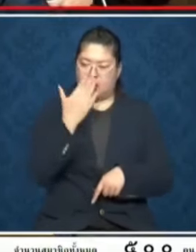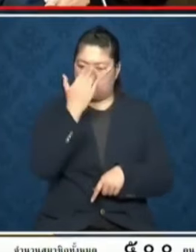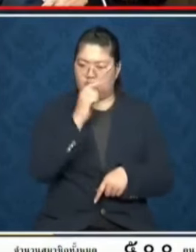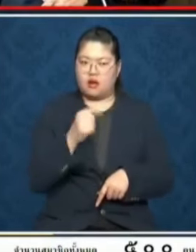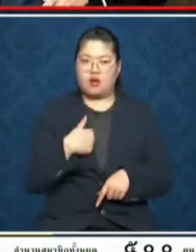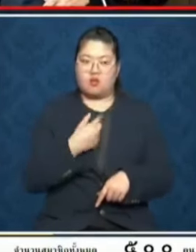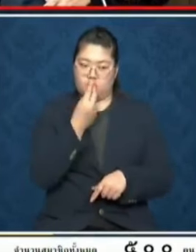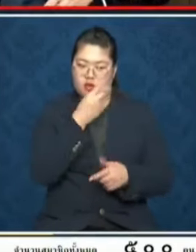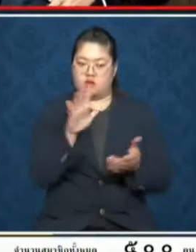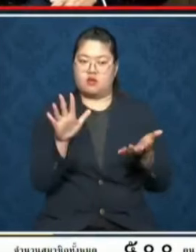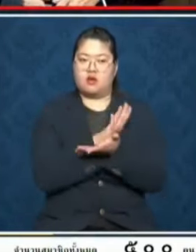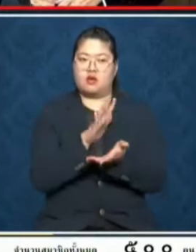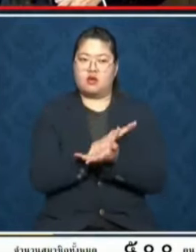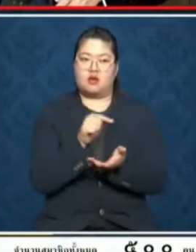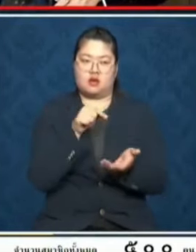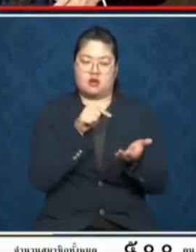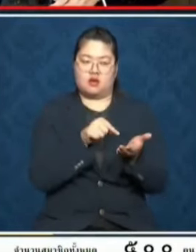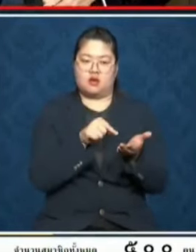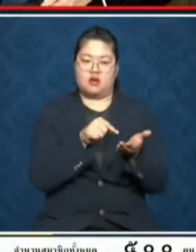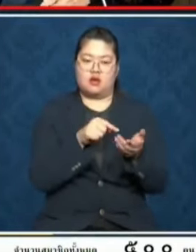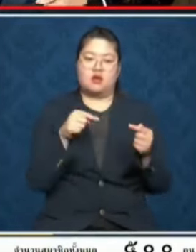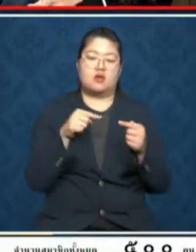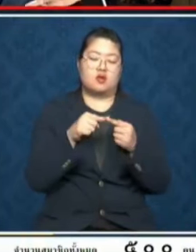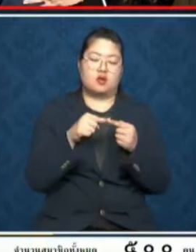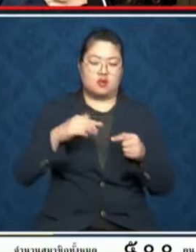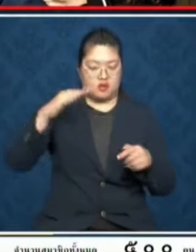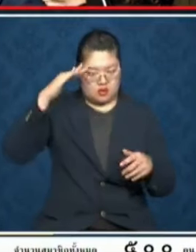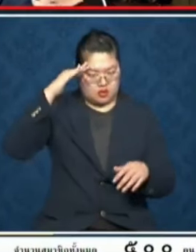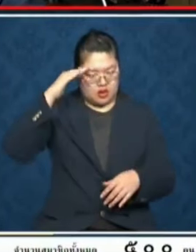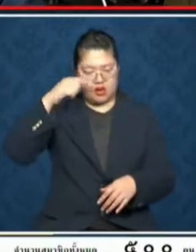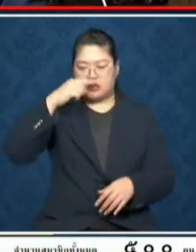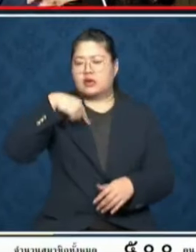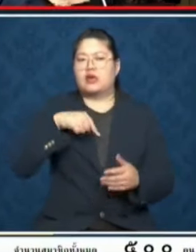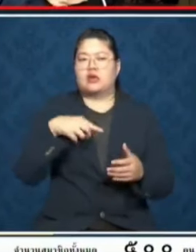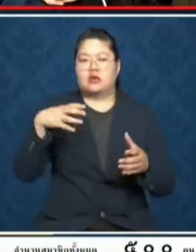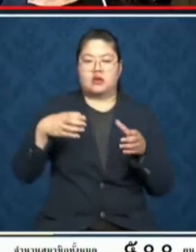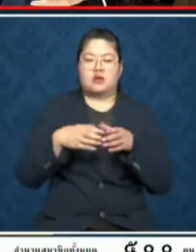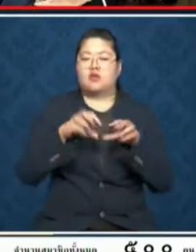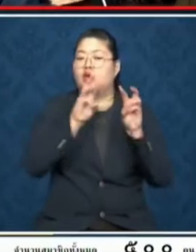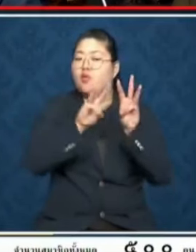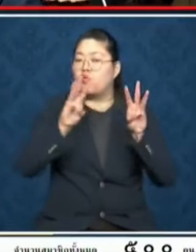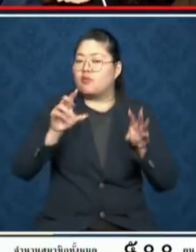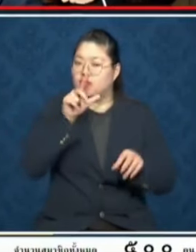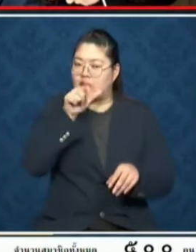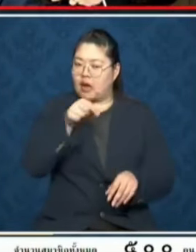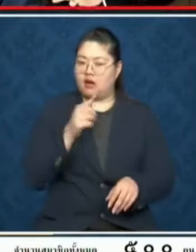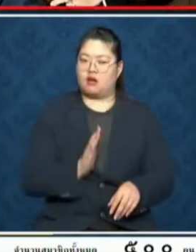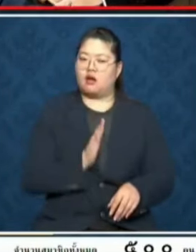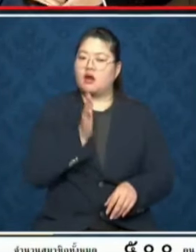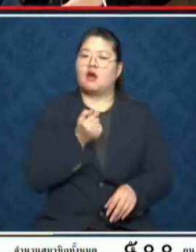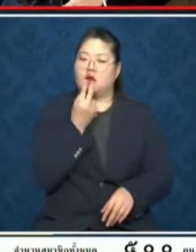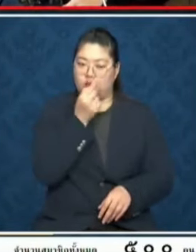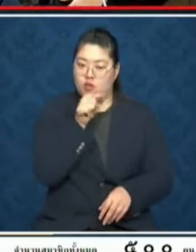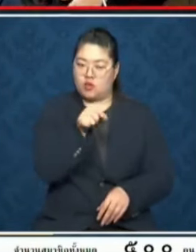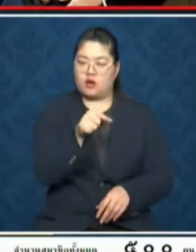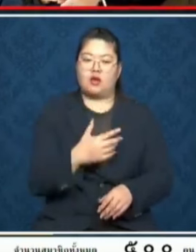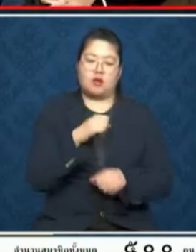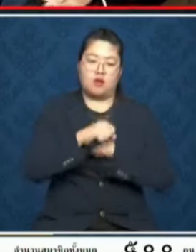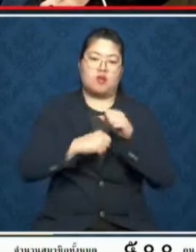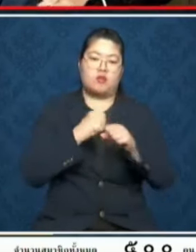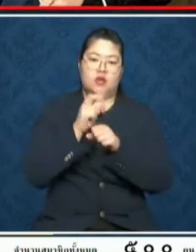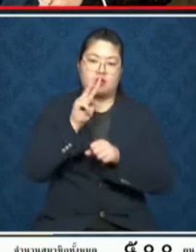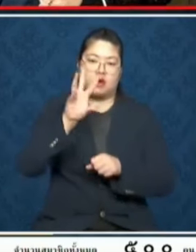องไปดูเอกสารจากเพจอย่างเป็นทางการของกองทัพไทยเองนะคะซึ่งเป็นเพจทางการด้วยนะคะยิ่งต้องตกใจค่ะเพราะเมื่อปี64